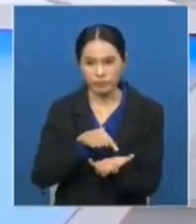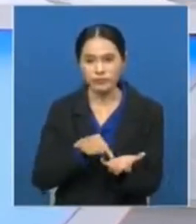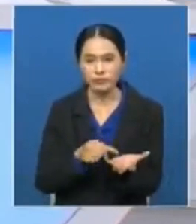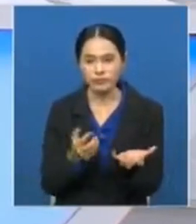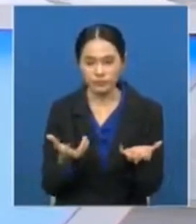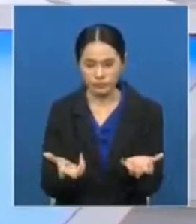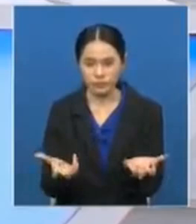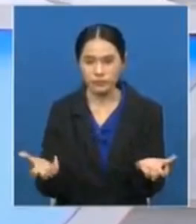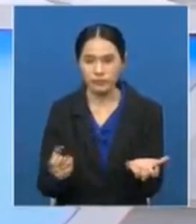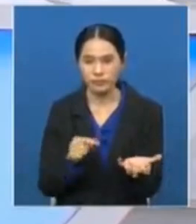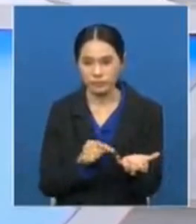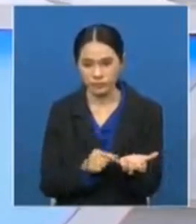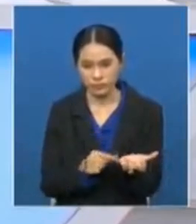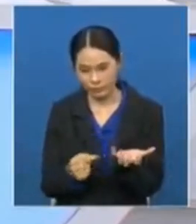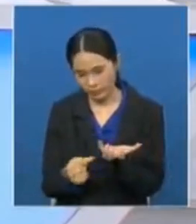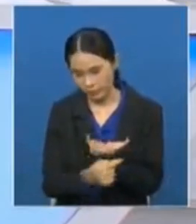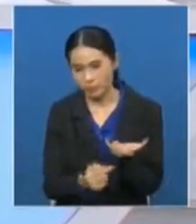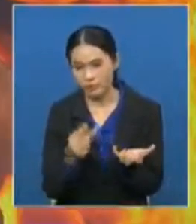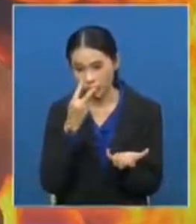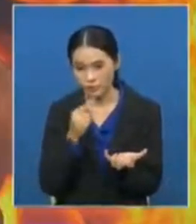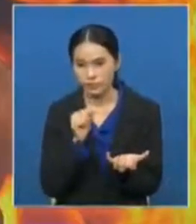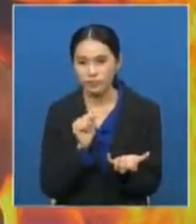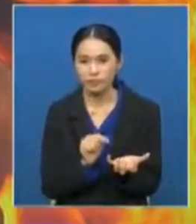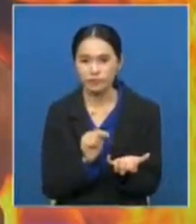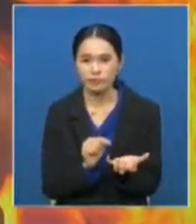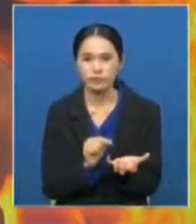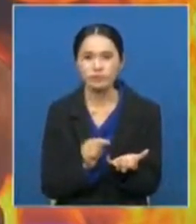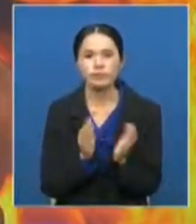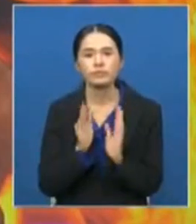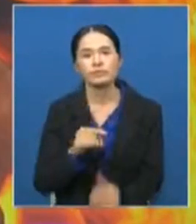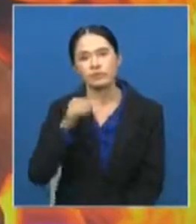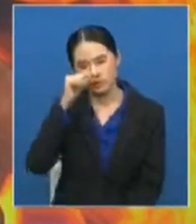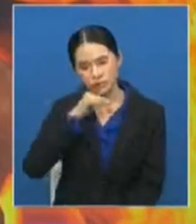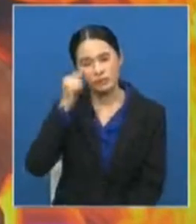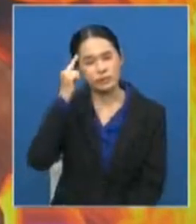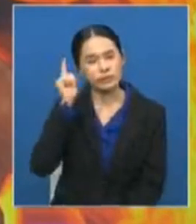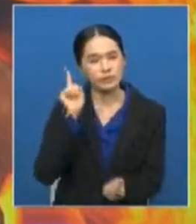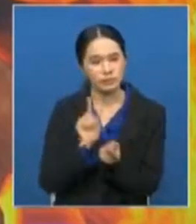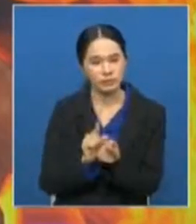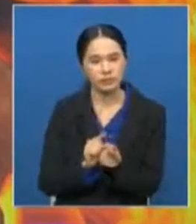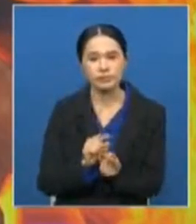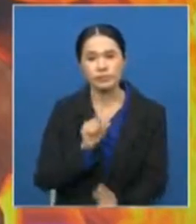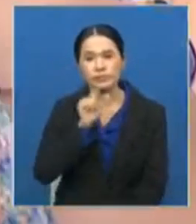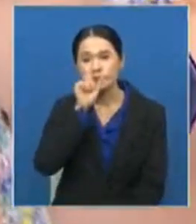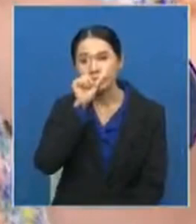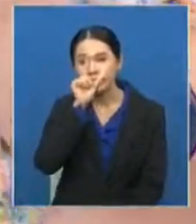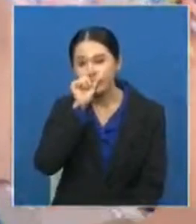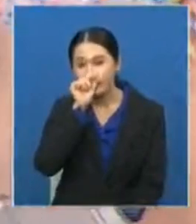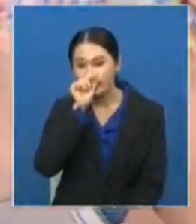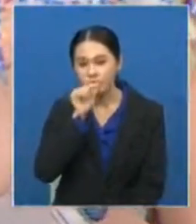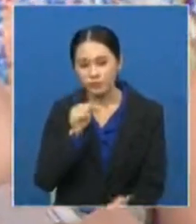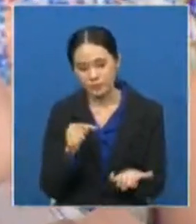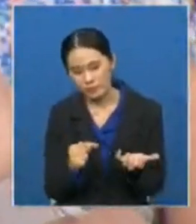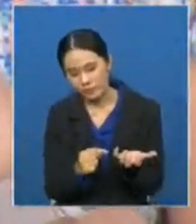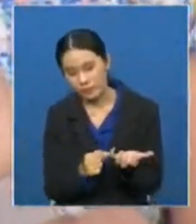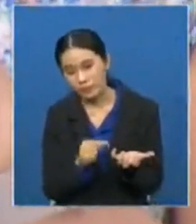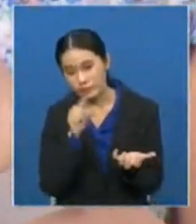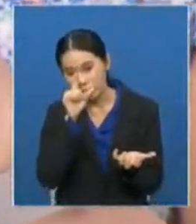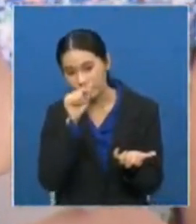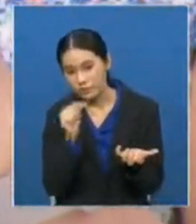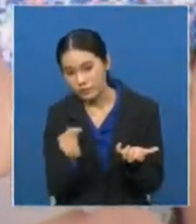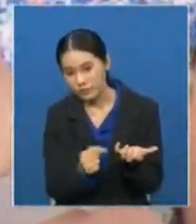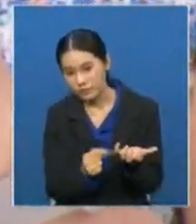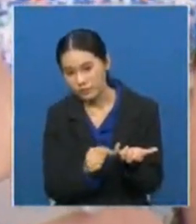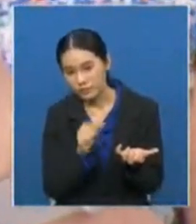แต่ที่ เราถือให้ดูอยู่ตอนนี้คนไทยคุ้นเคยแหละชามตระไก่ของดีที่ลำปางจุดเด่นชัดเจ